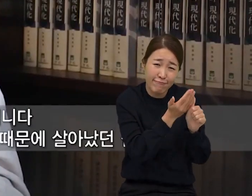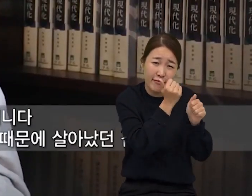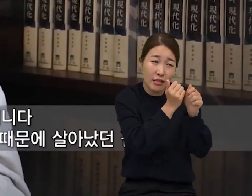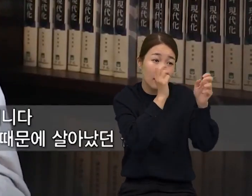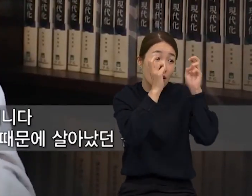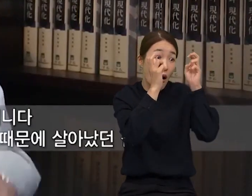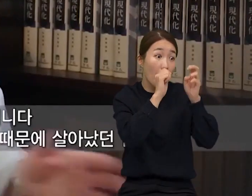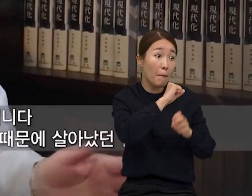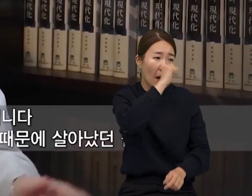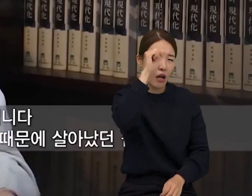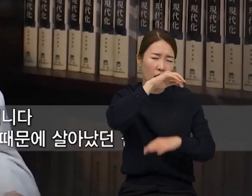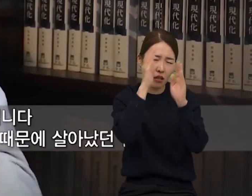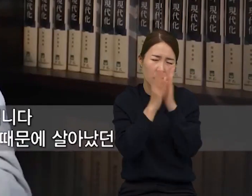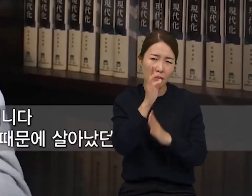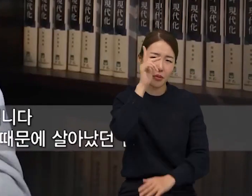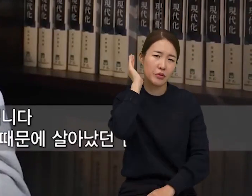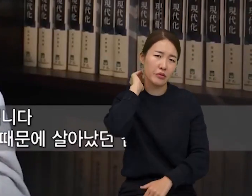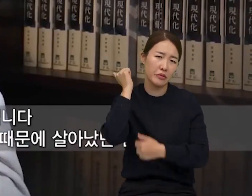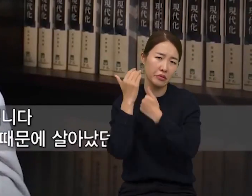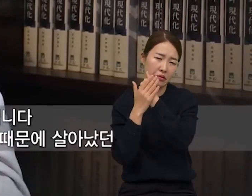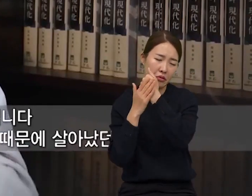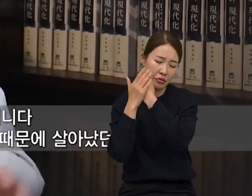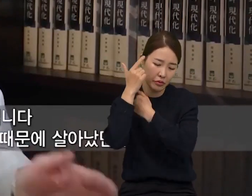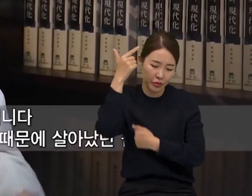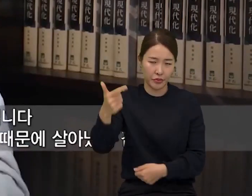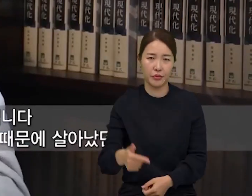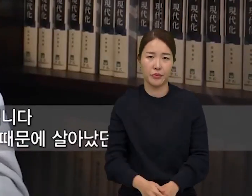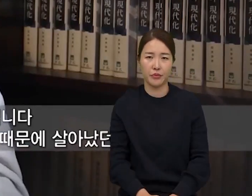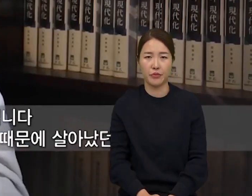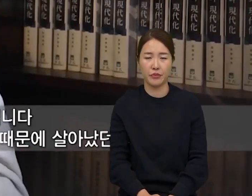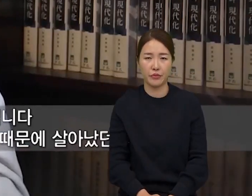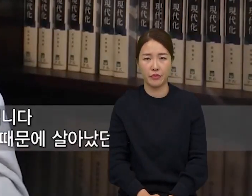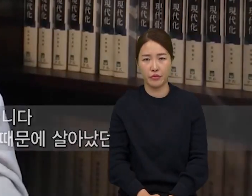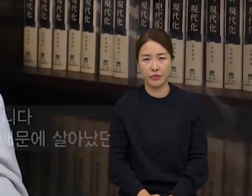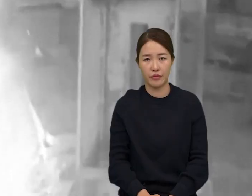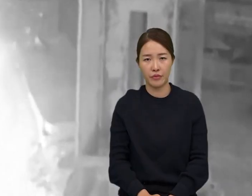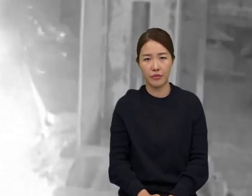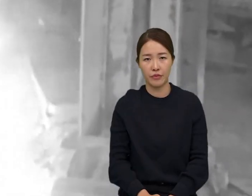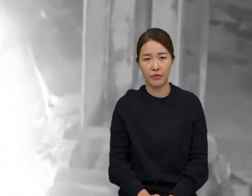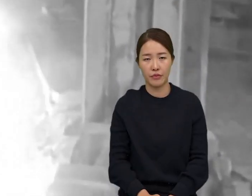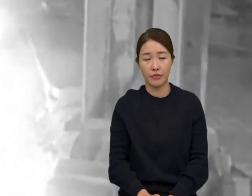그러니까 종합제철 강은요, 박 대통령 때문에 상할 수 없는 겁니다. 예.